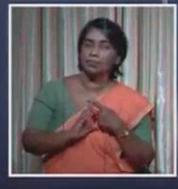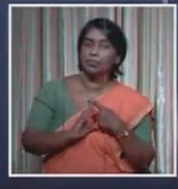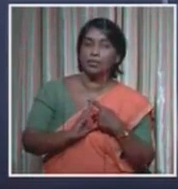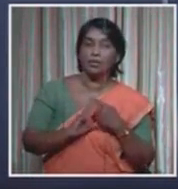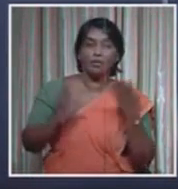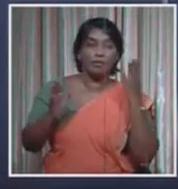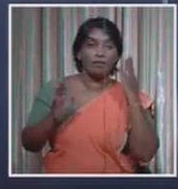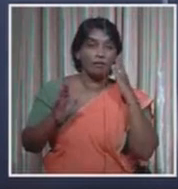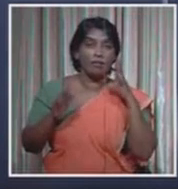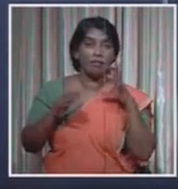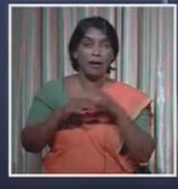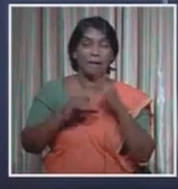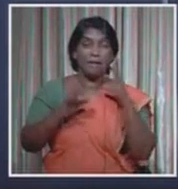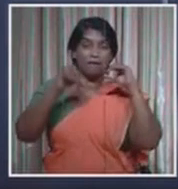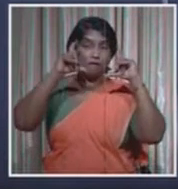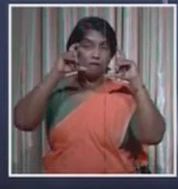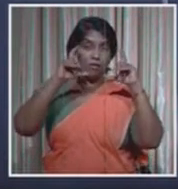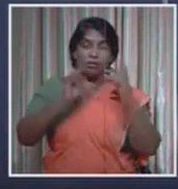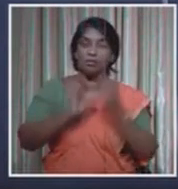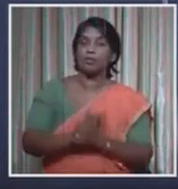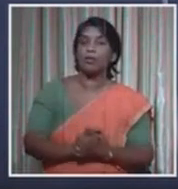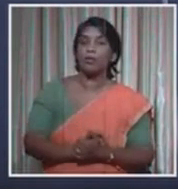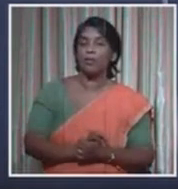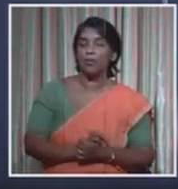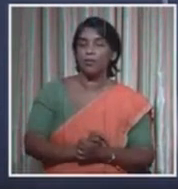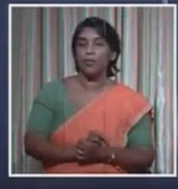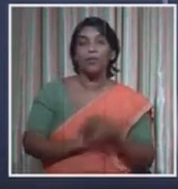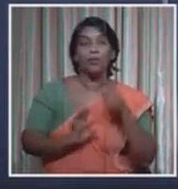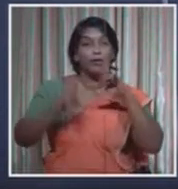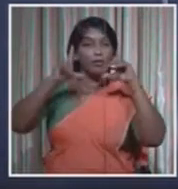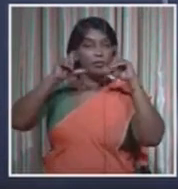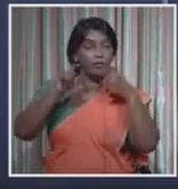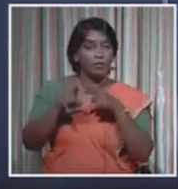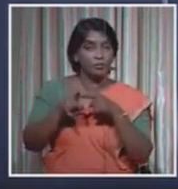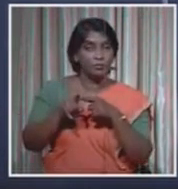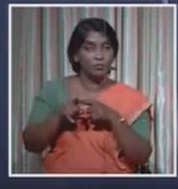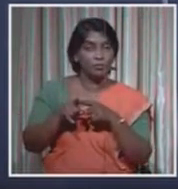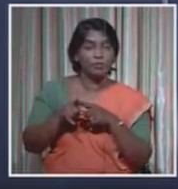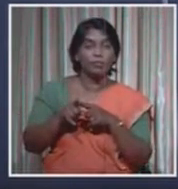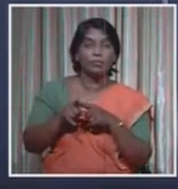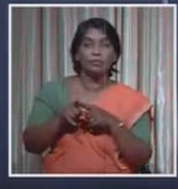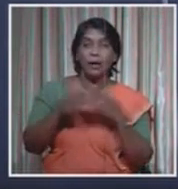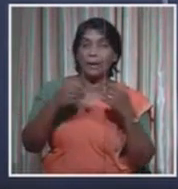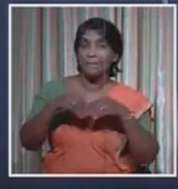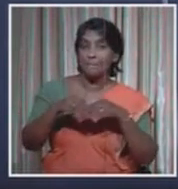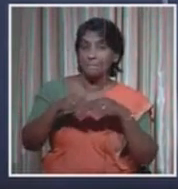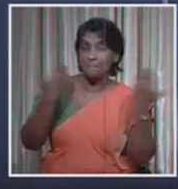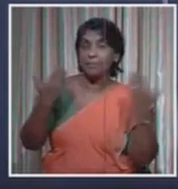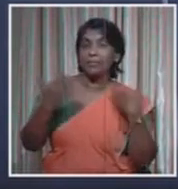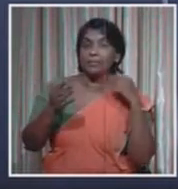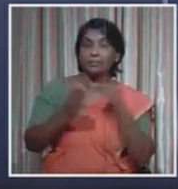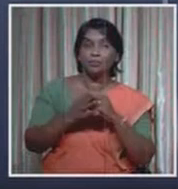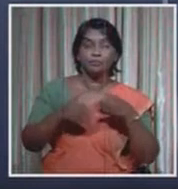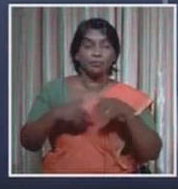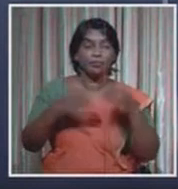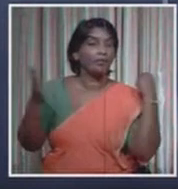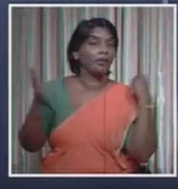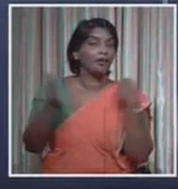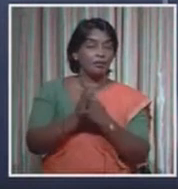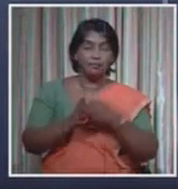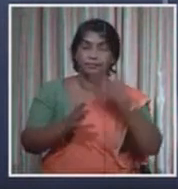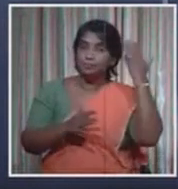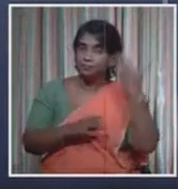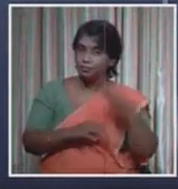ආර්යාවගේ පින්තූරයක් අරගෙන ඒ පින්තූරය තමන්ගේ පත්‍රකාර අරන් යනකොට අතරමඟදී ඇක්සිඩන්ට් එකකින්